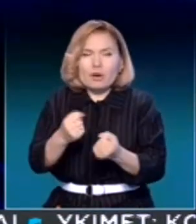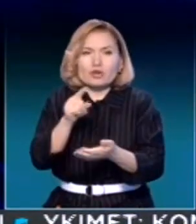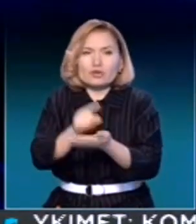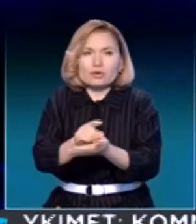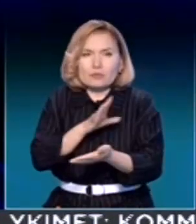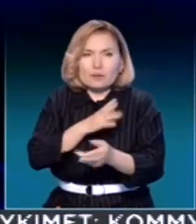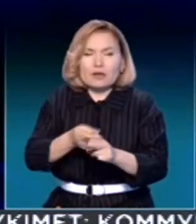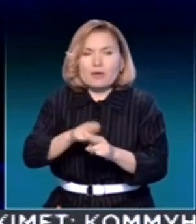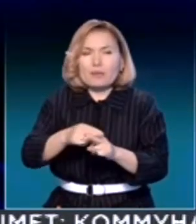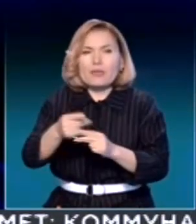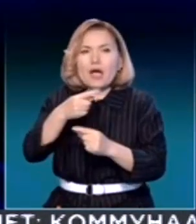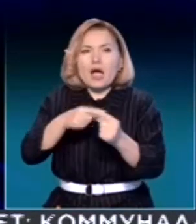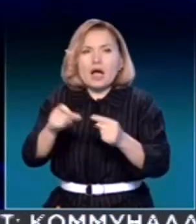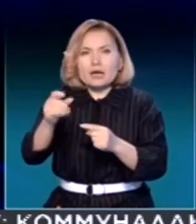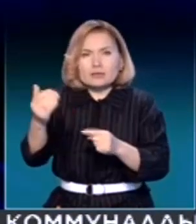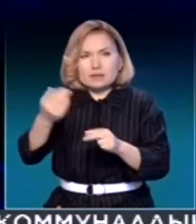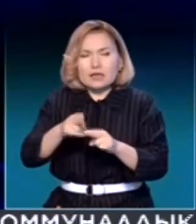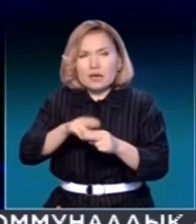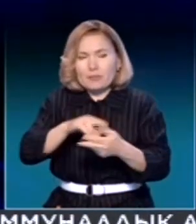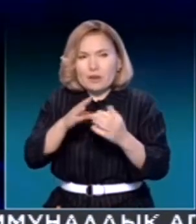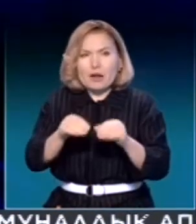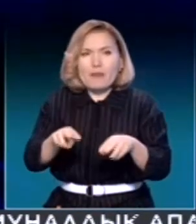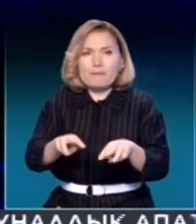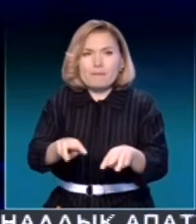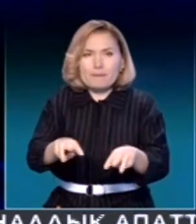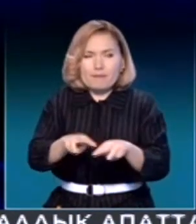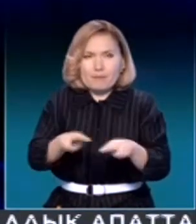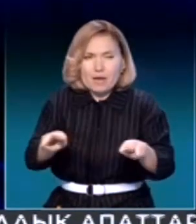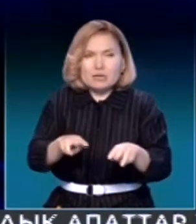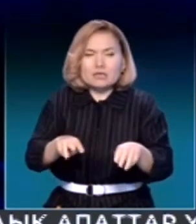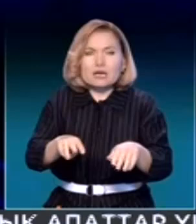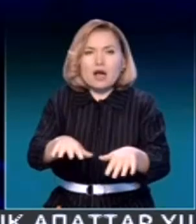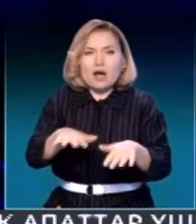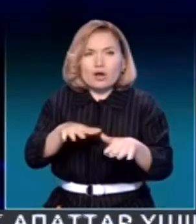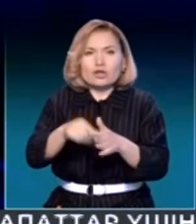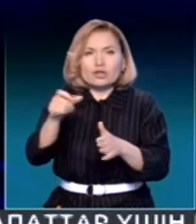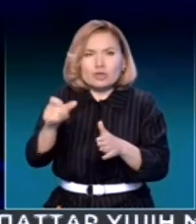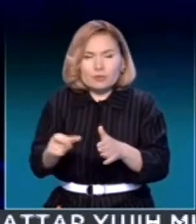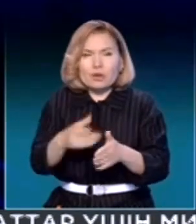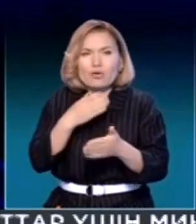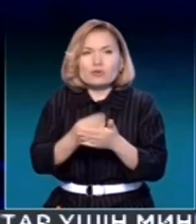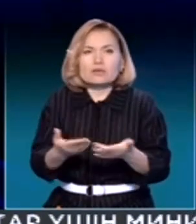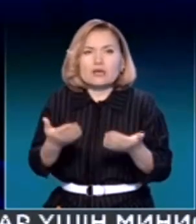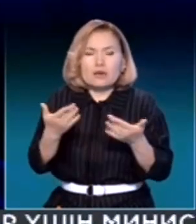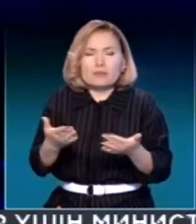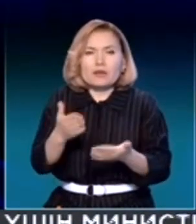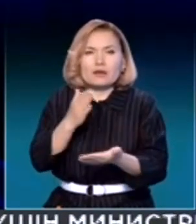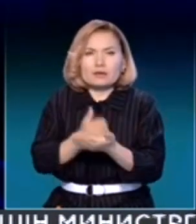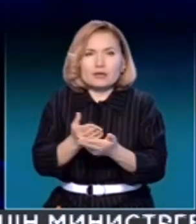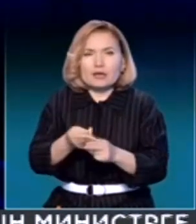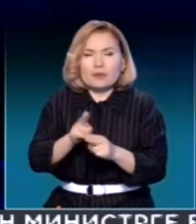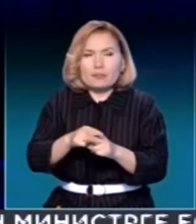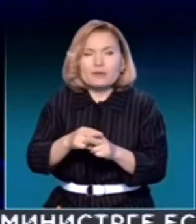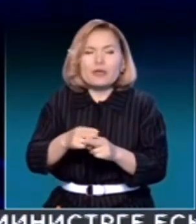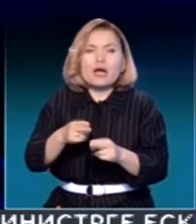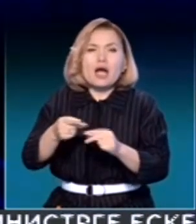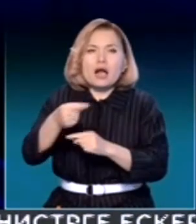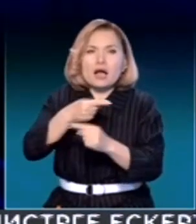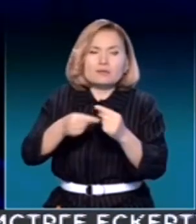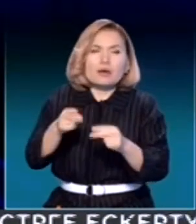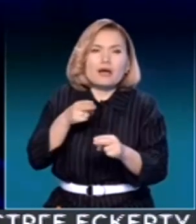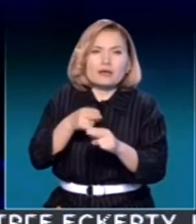етілмек. Кәсіпкерлер Ішкі істер министрлігі мен мәжіліс депутаттары өз талаптарын қойып отыр. Ол қандай талаптар? Кәсіптегі кедергілер